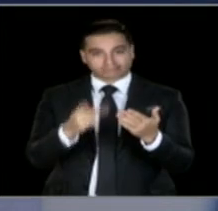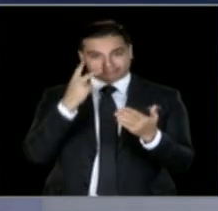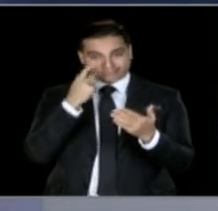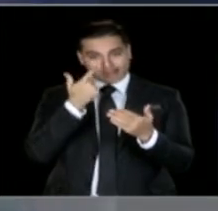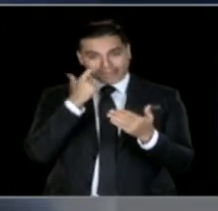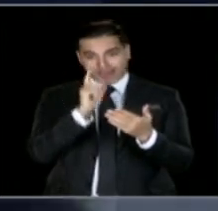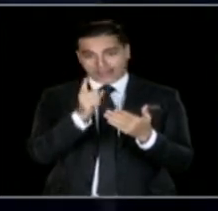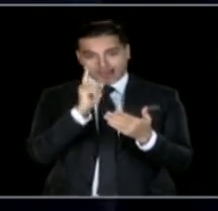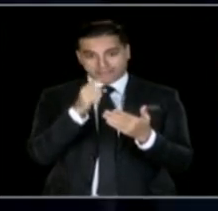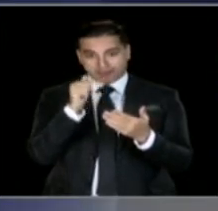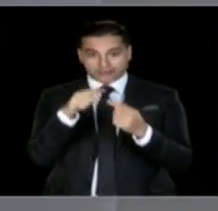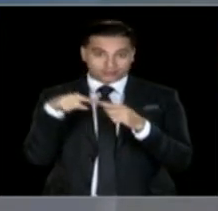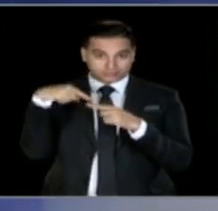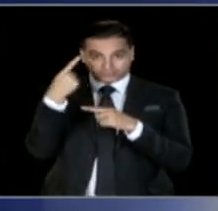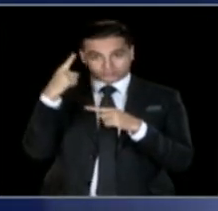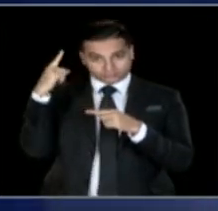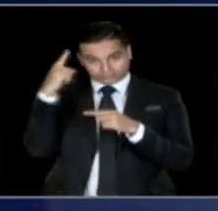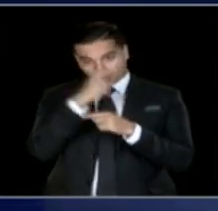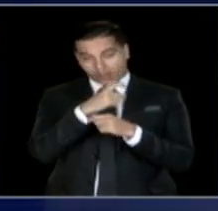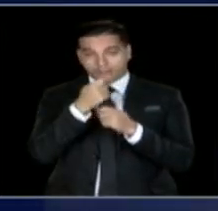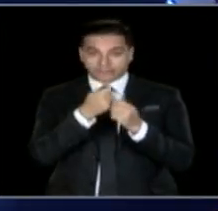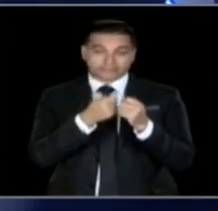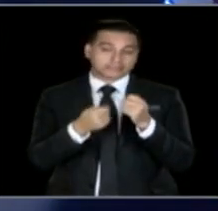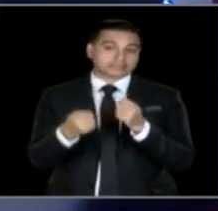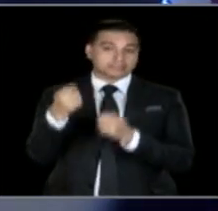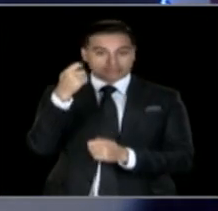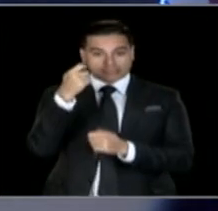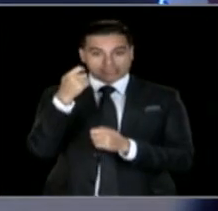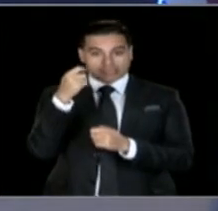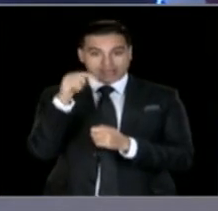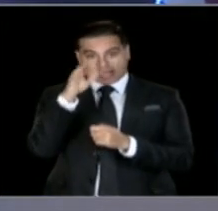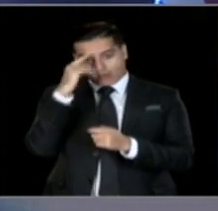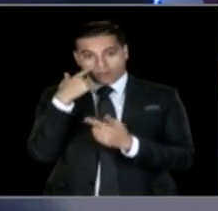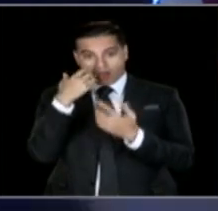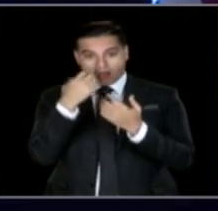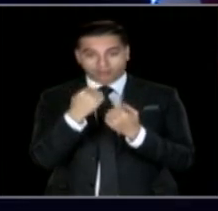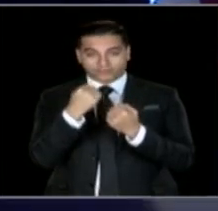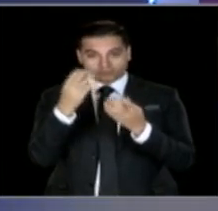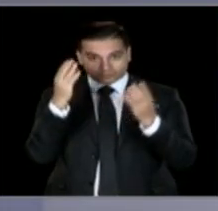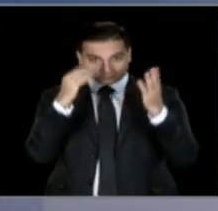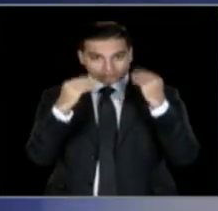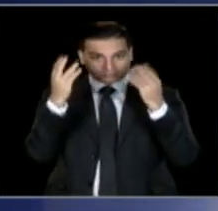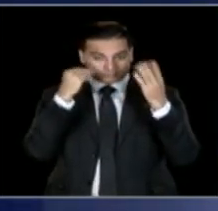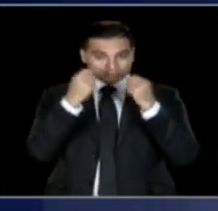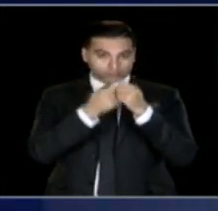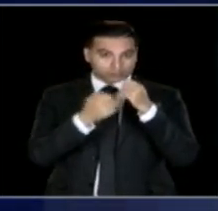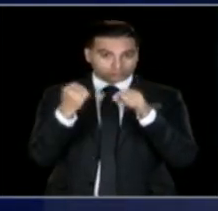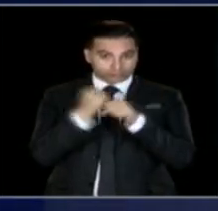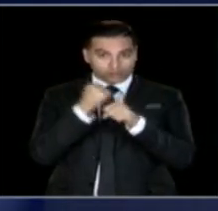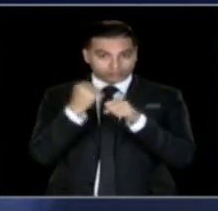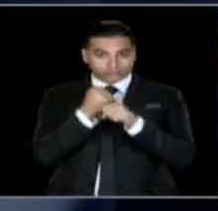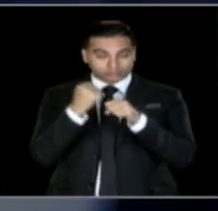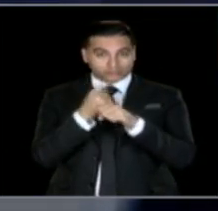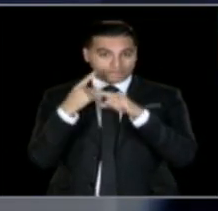خلي بالكم اللي جاي أصعب بكتير. لو حافظتوا على مستواكم ورجعتوا اشتغلتوا من